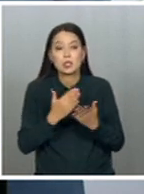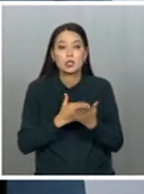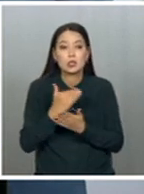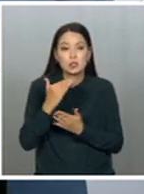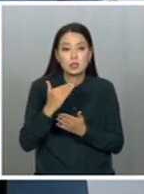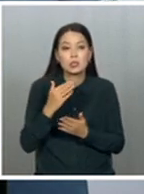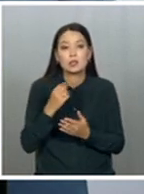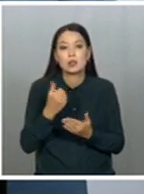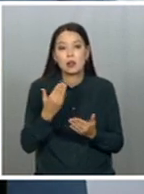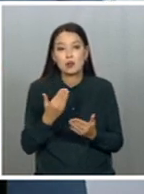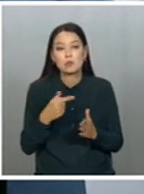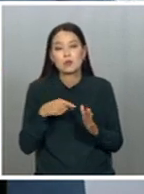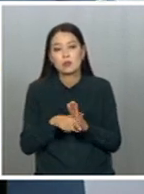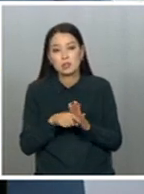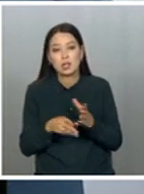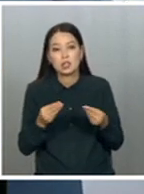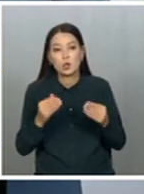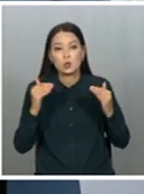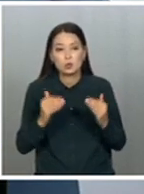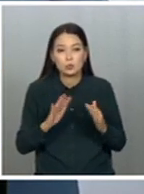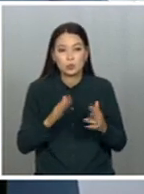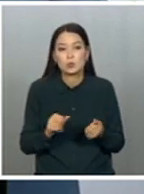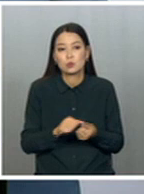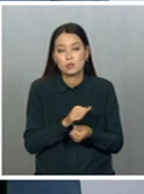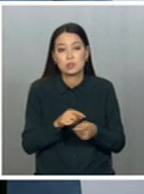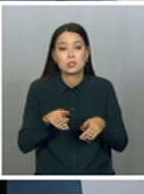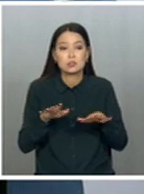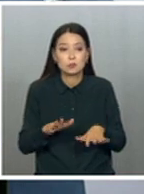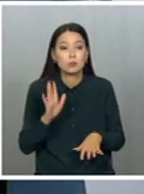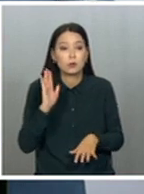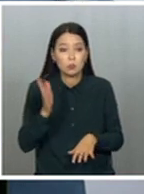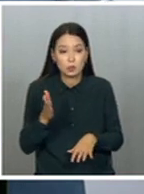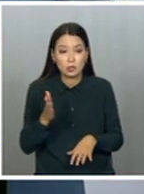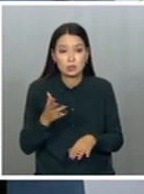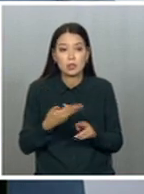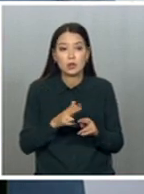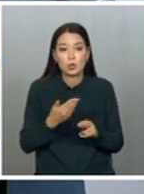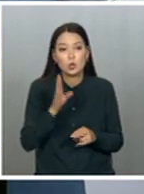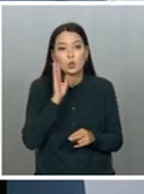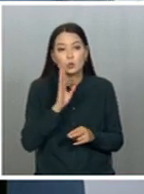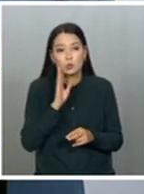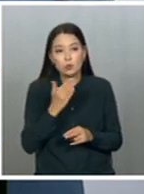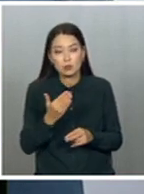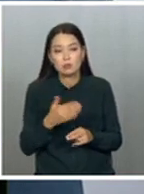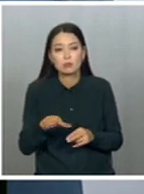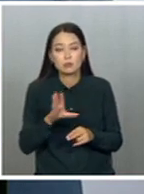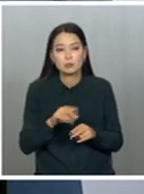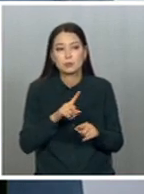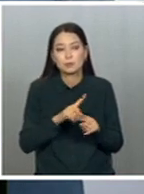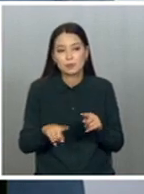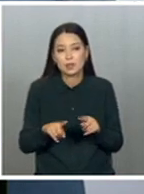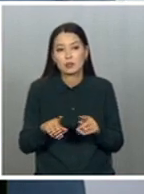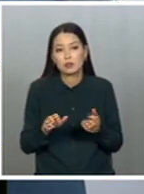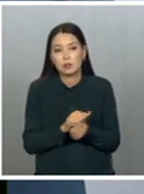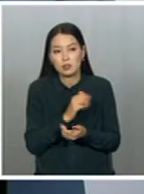ауа ылғалдылығы төмен, яғни құрғақ желді болатын болса, судың булануы өте қарқынды жүреді. Ал егер